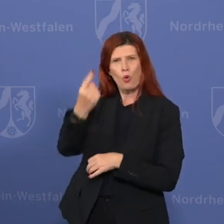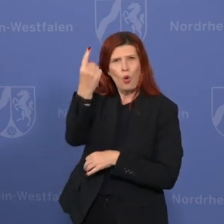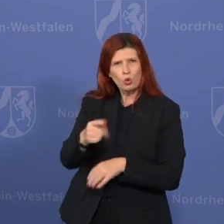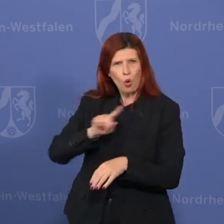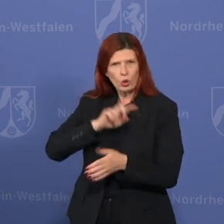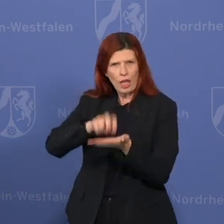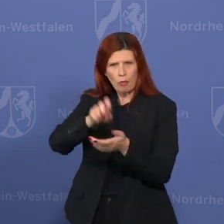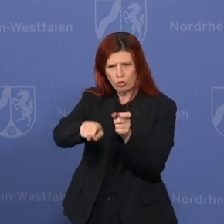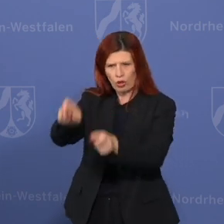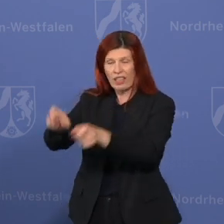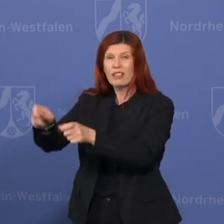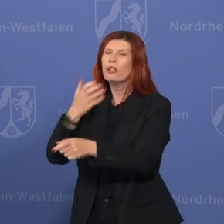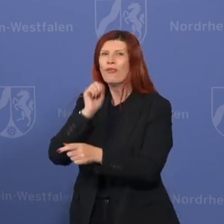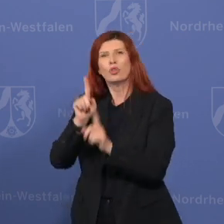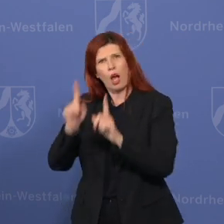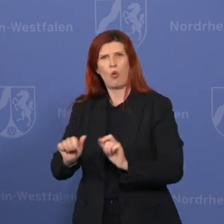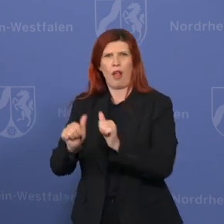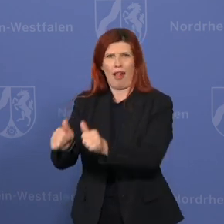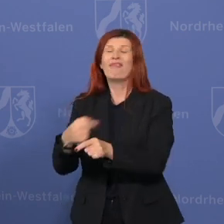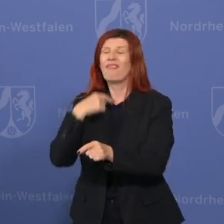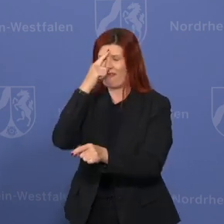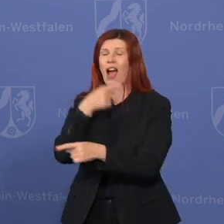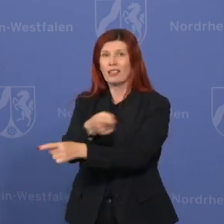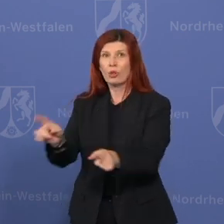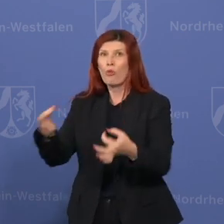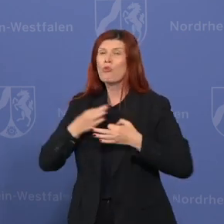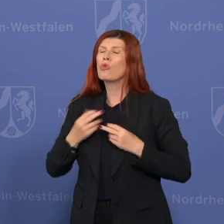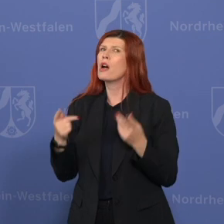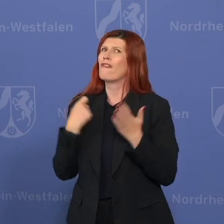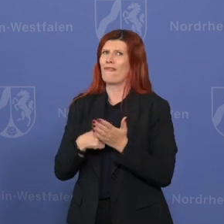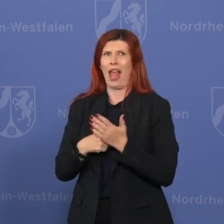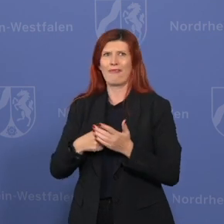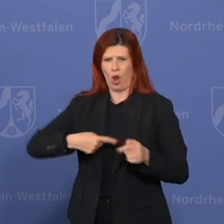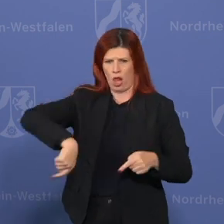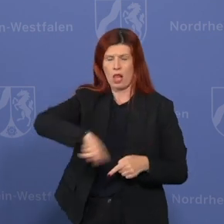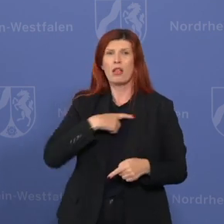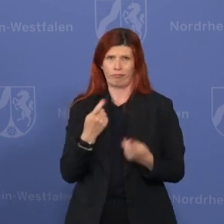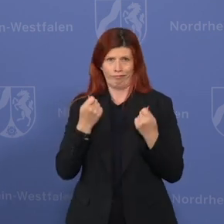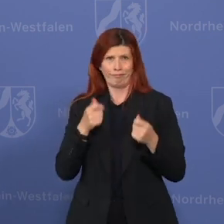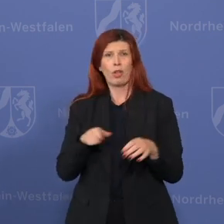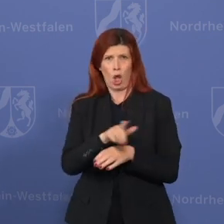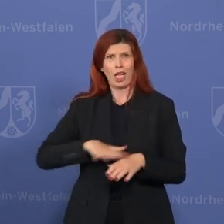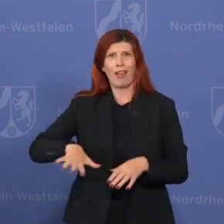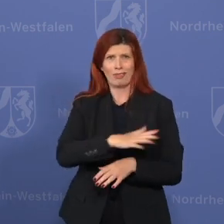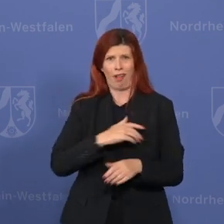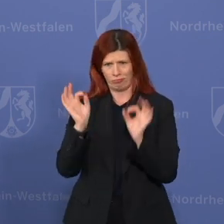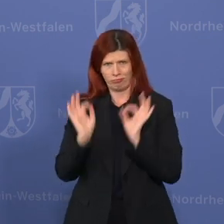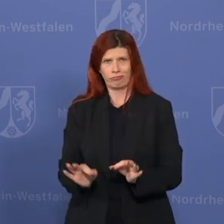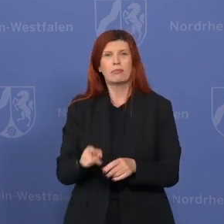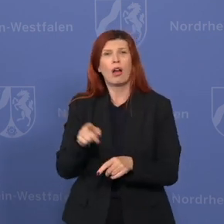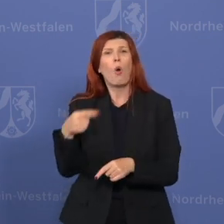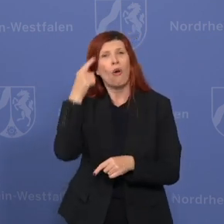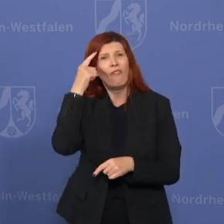Solo-Selbstständigen, die einen wichtigen Beitrag zur Wirtschaft in Nordrhein-Westfalen leisten und ebenso wie die Betriebe unter Umsatzverlusten